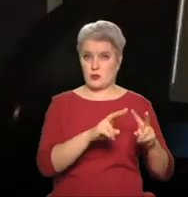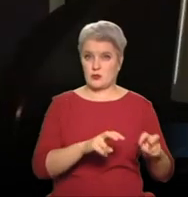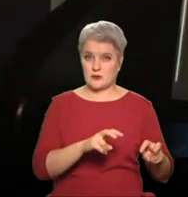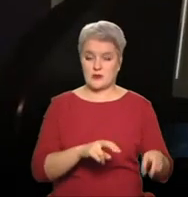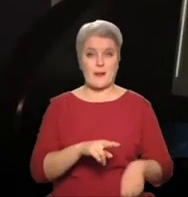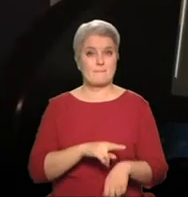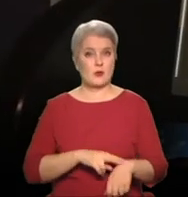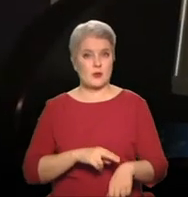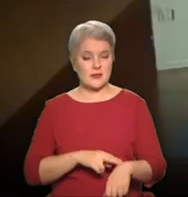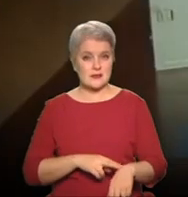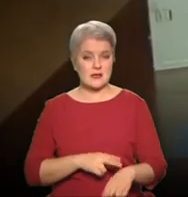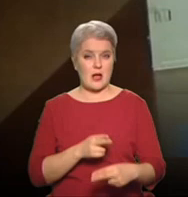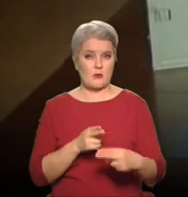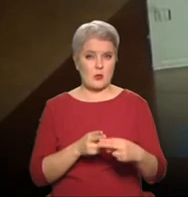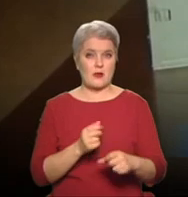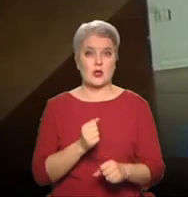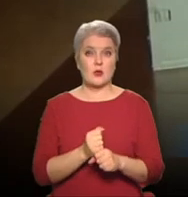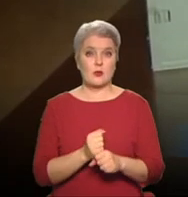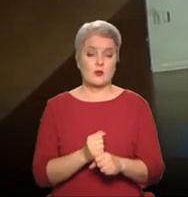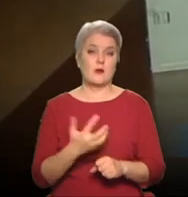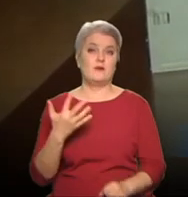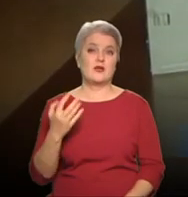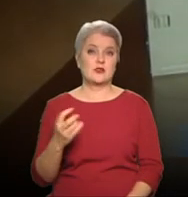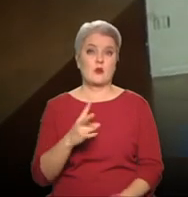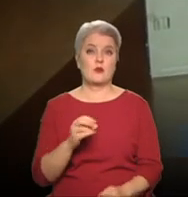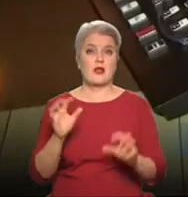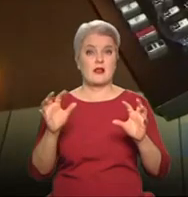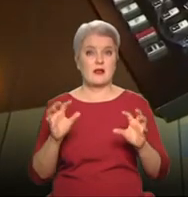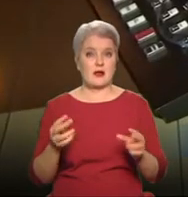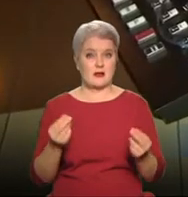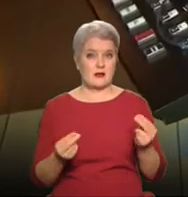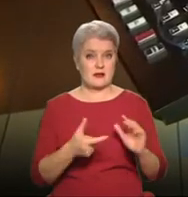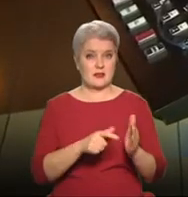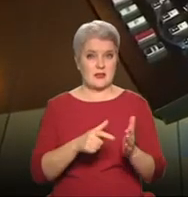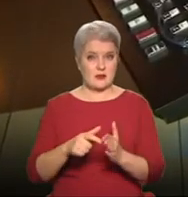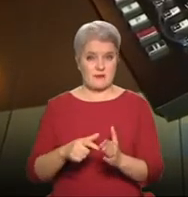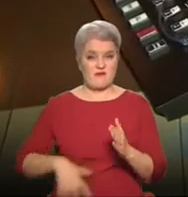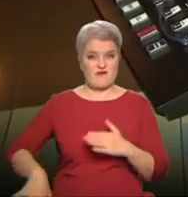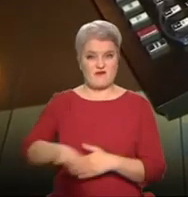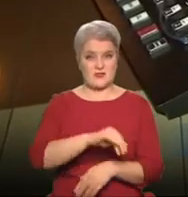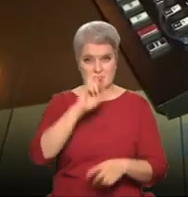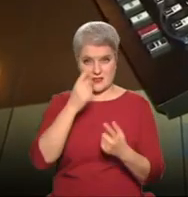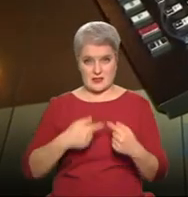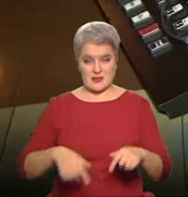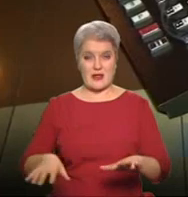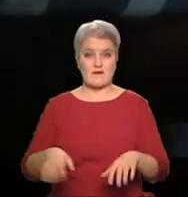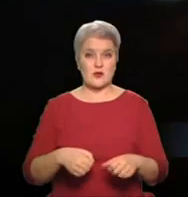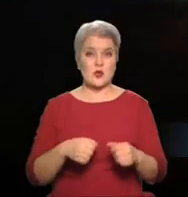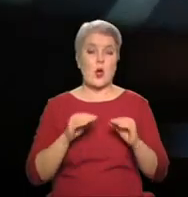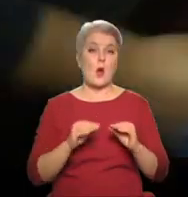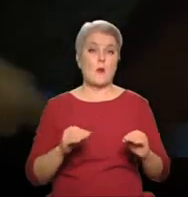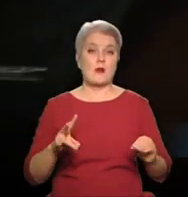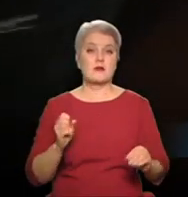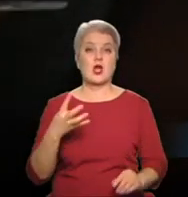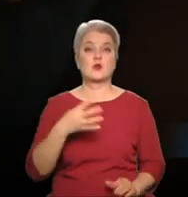блокували роботу понад 500 нелегальних гральних закладів по всій країні та вилучили обладнання на 46 мільйонів гривень. Роблять це